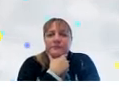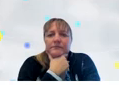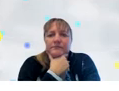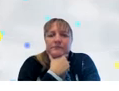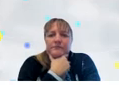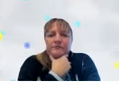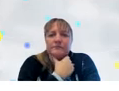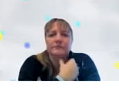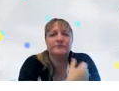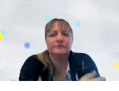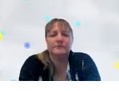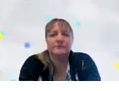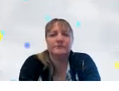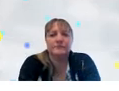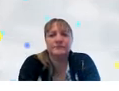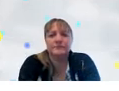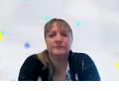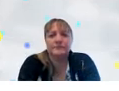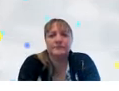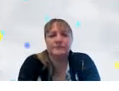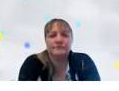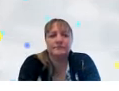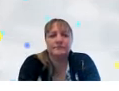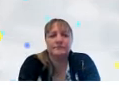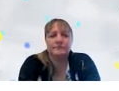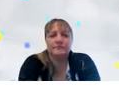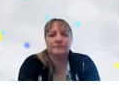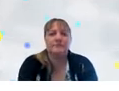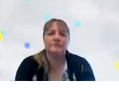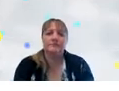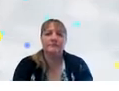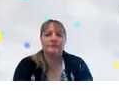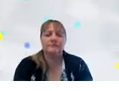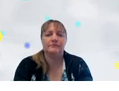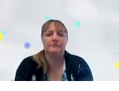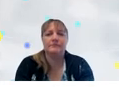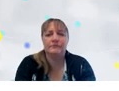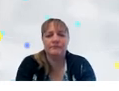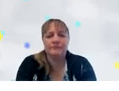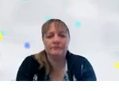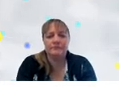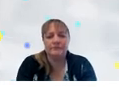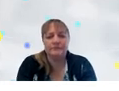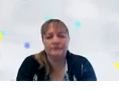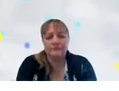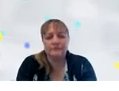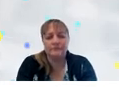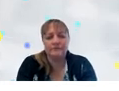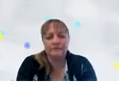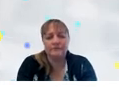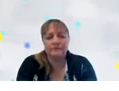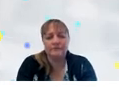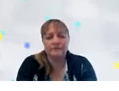aktuellen forschung habe immer besser dass er viel auch in seinen diversen erhebungen